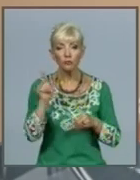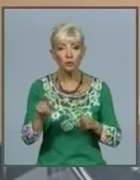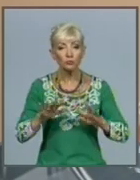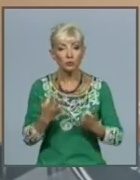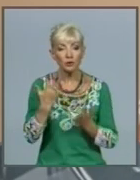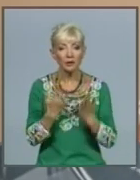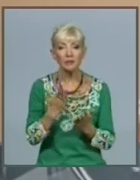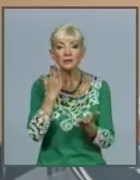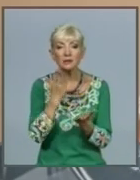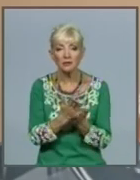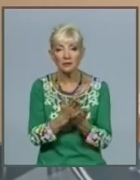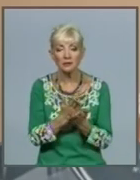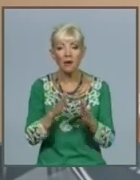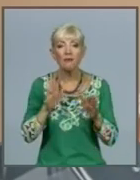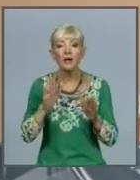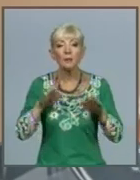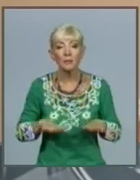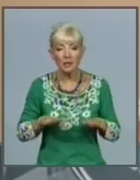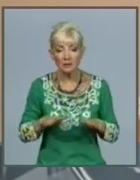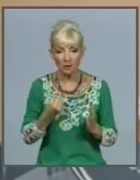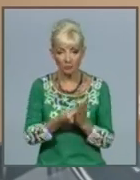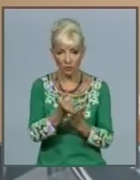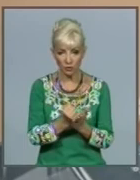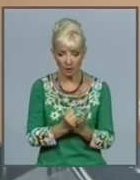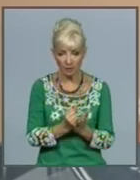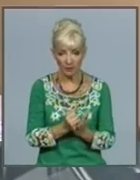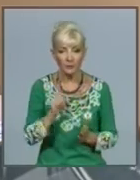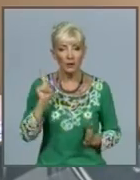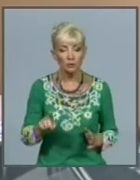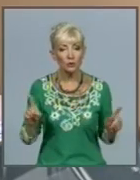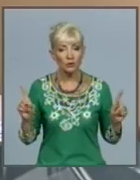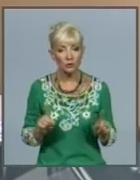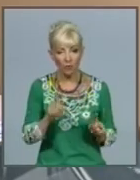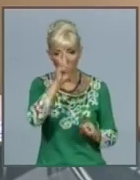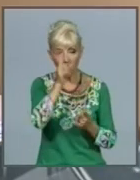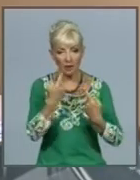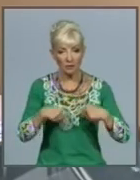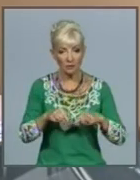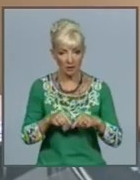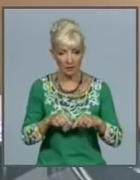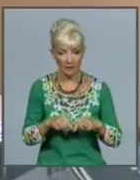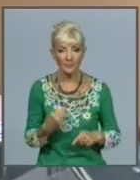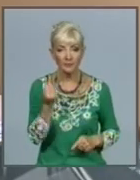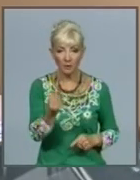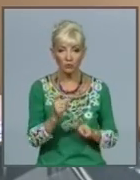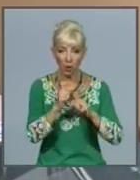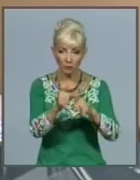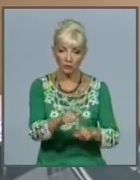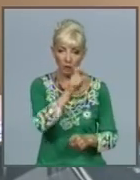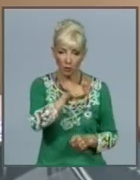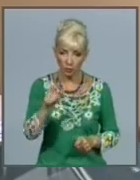місцевому бюджеті. Те, що держава, даючи відповідь людям, які до неї